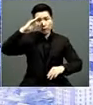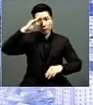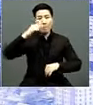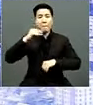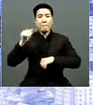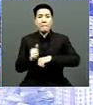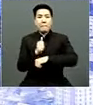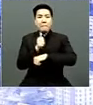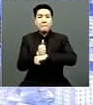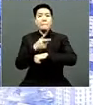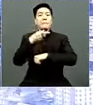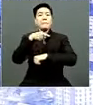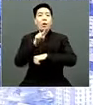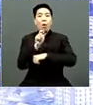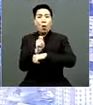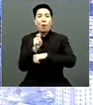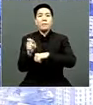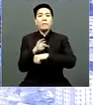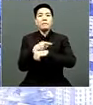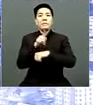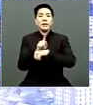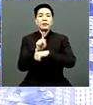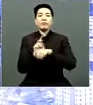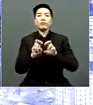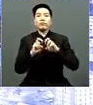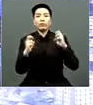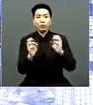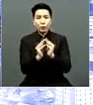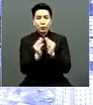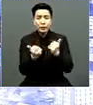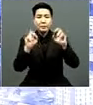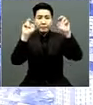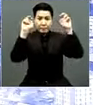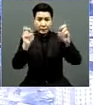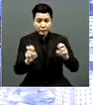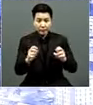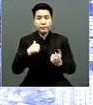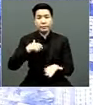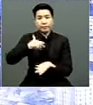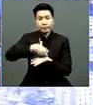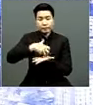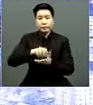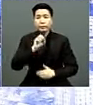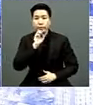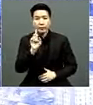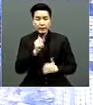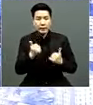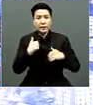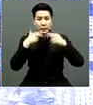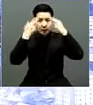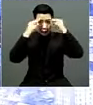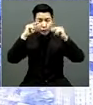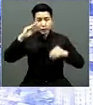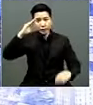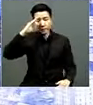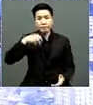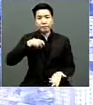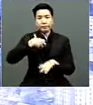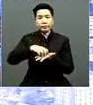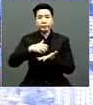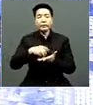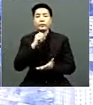คท่านนายกรัฐมนตรีมาเป็นประธานในวันนี้นะครับมีประเด็นที่ท่านได้รายงาน